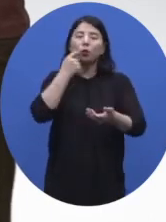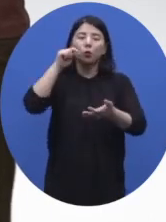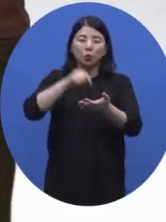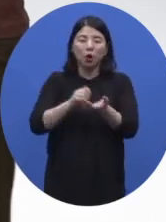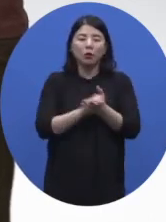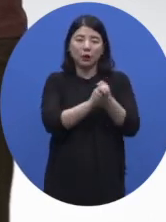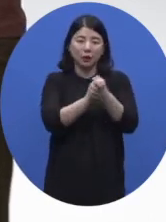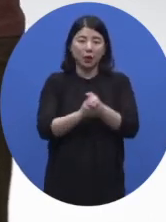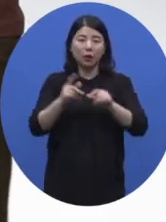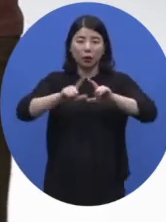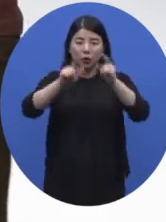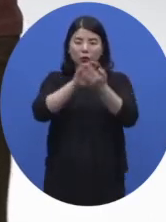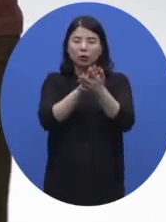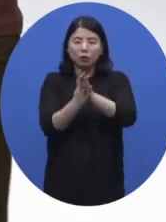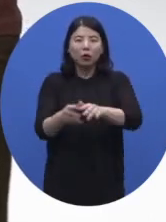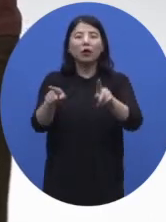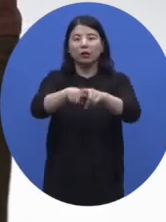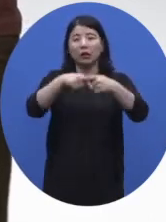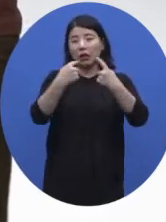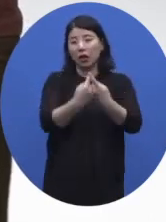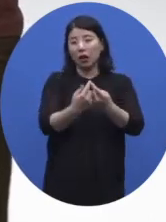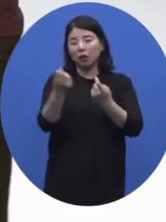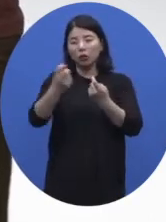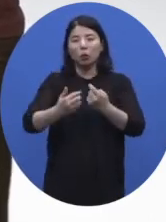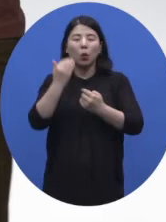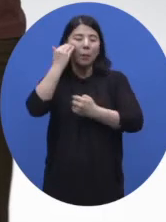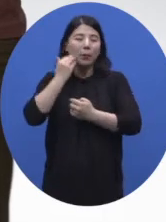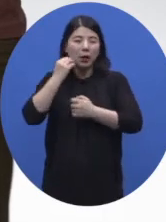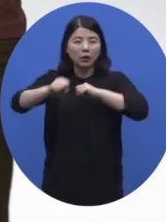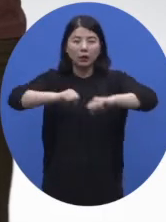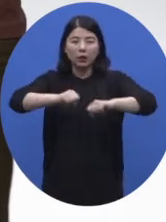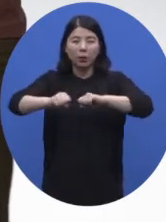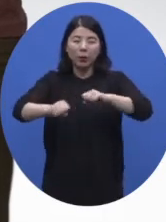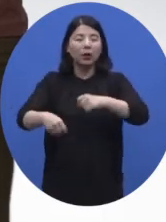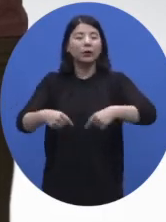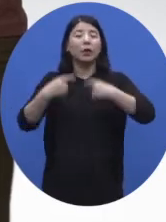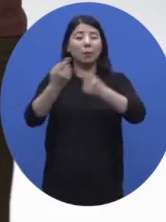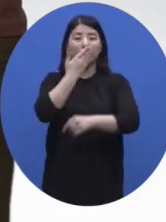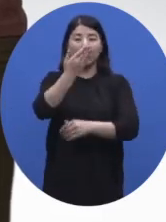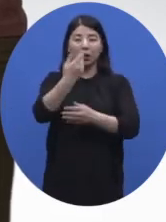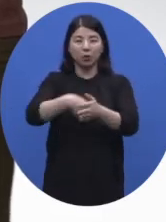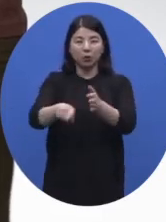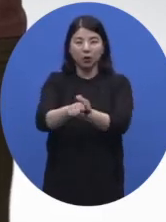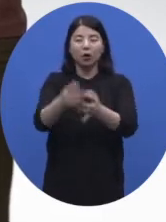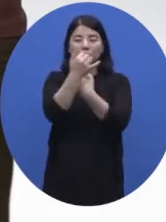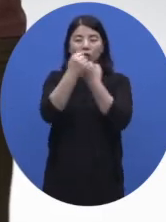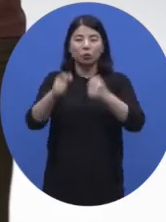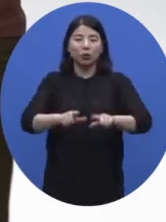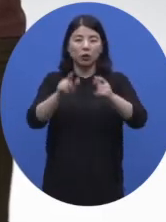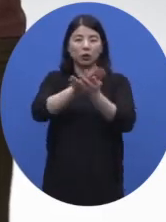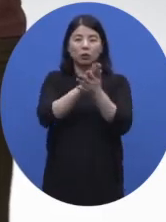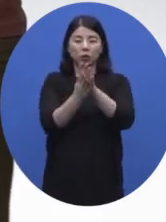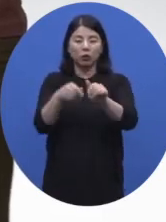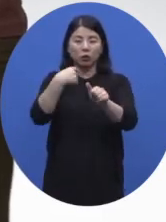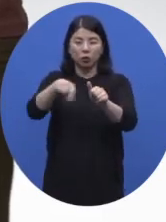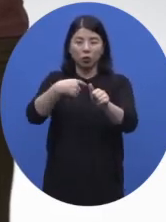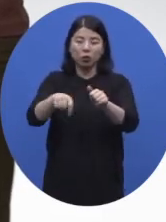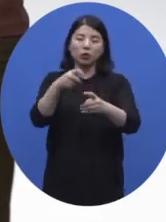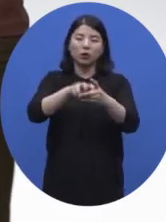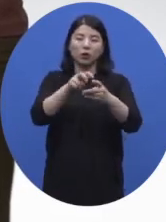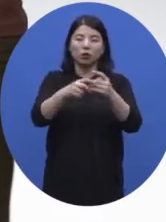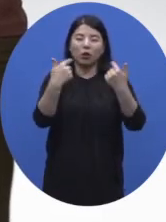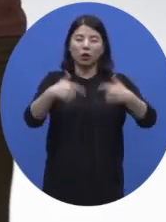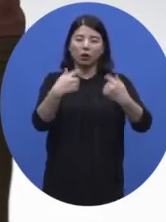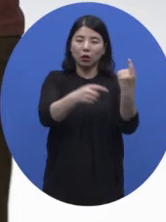기후변화 를 이해하고 녹색생활 실천의 능동적으로 참여하도록 충북 기후변화 교육 센터를 상시 운영하고